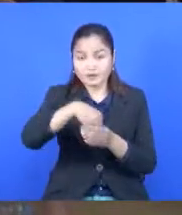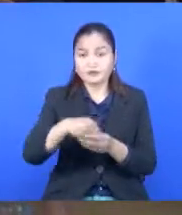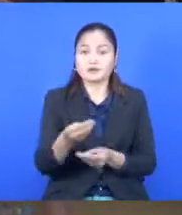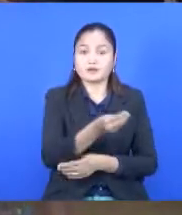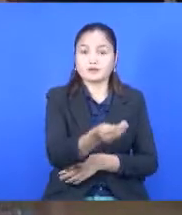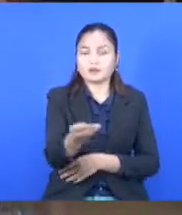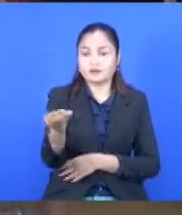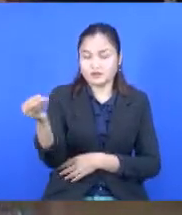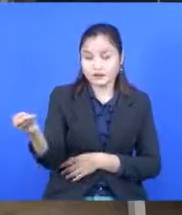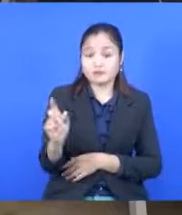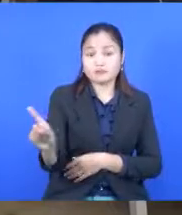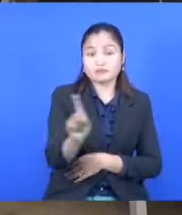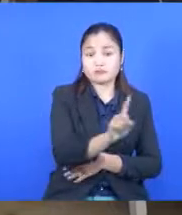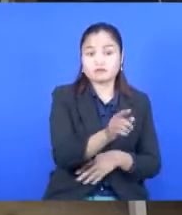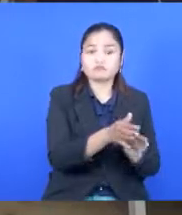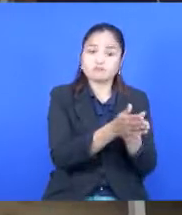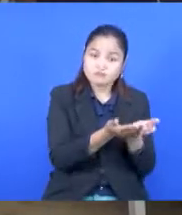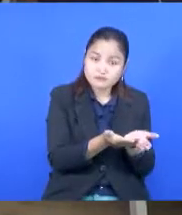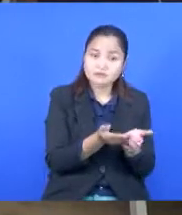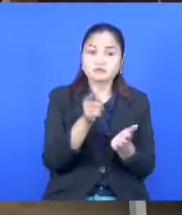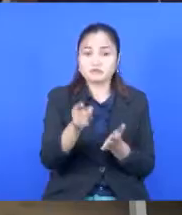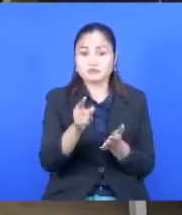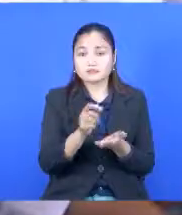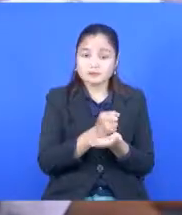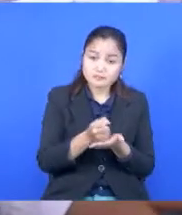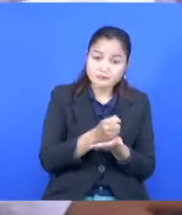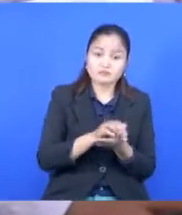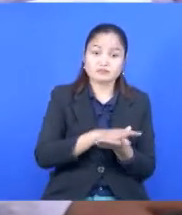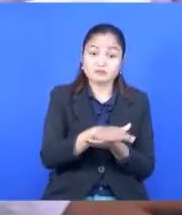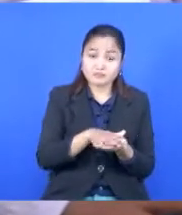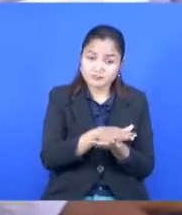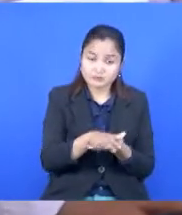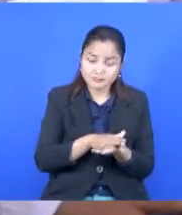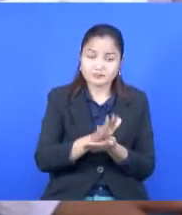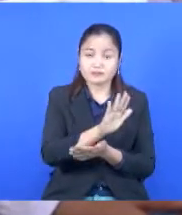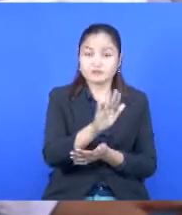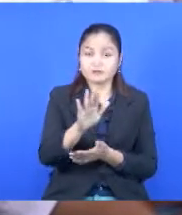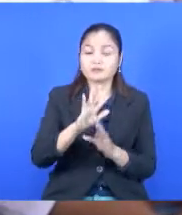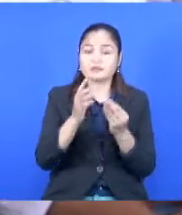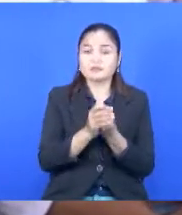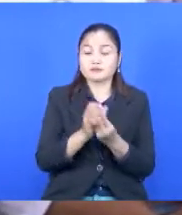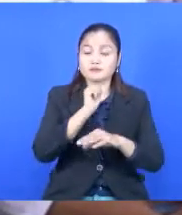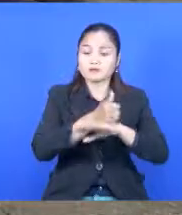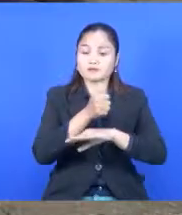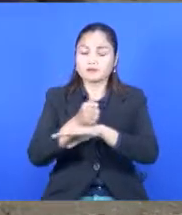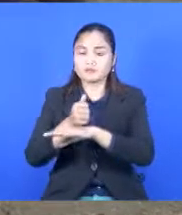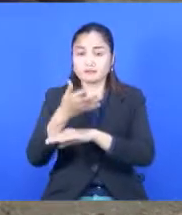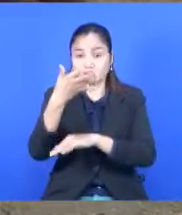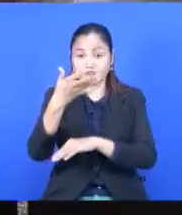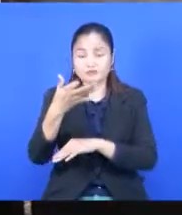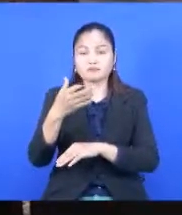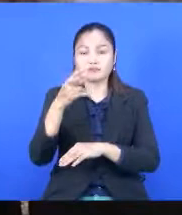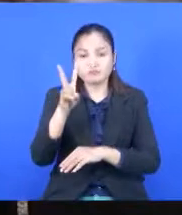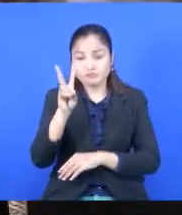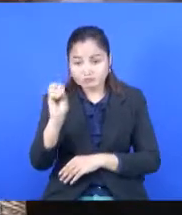ៗទទួលបានសៀវភៅជែលសាប៊ូនិងថវិកា 50,000 រៀលសម្រាប់នាយកសាលា8នាក់លោកគ្រូអ្នកគ្រូ25